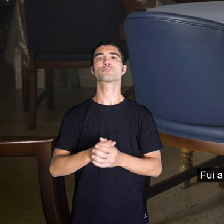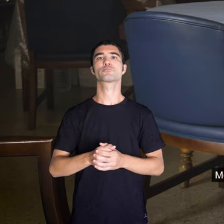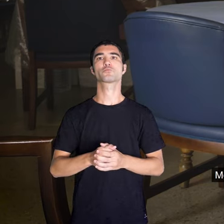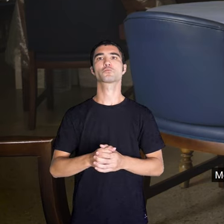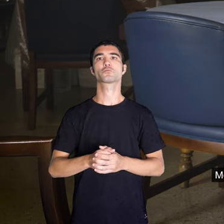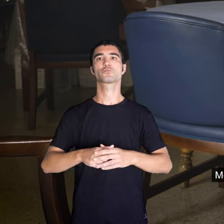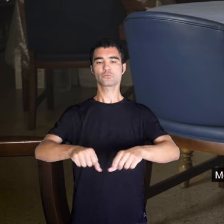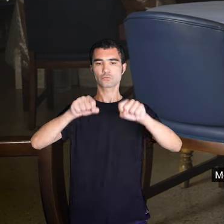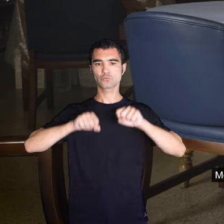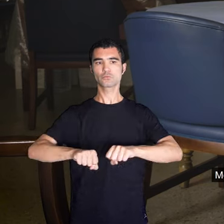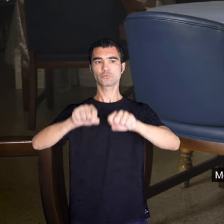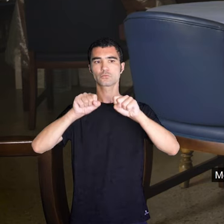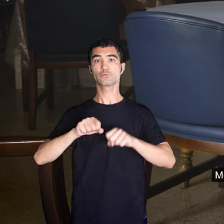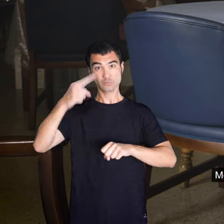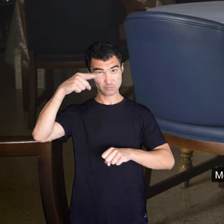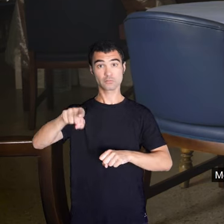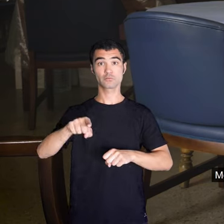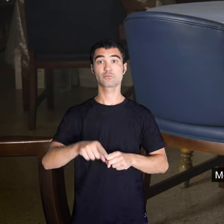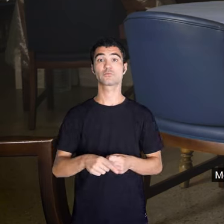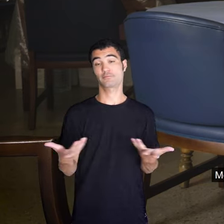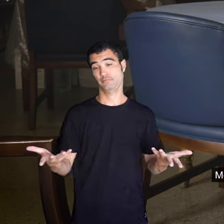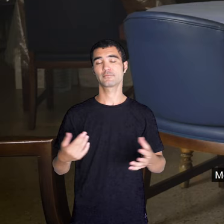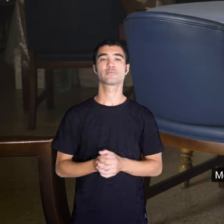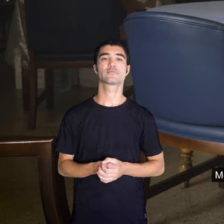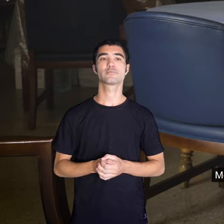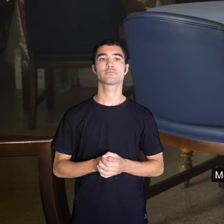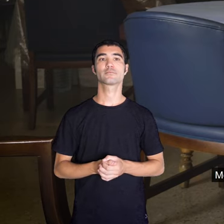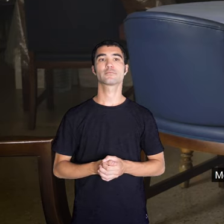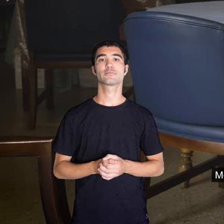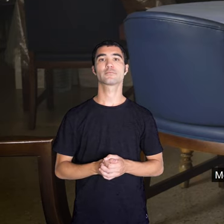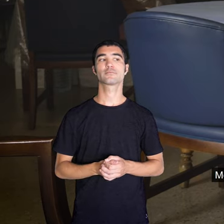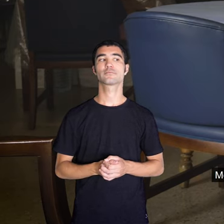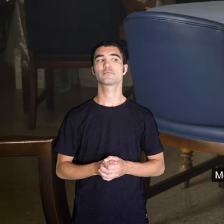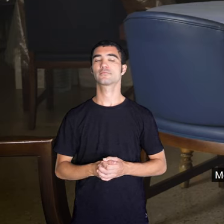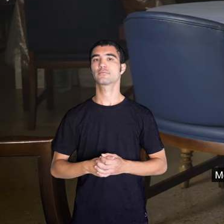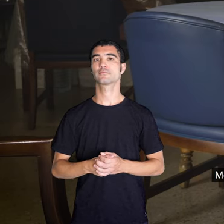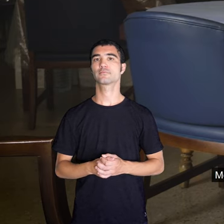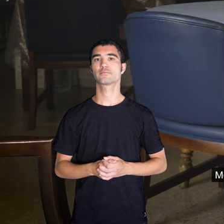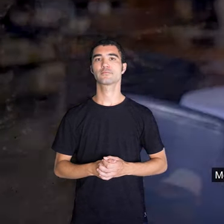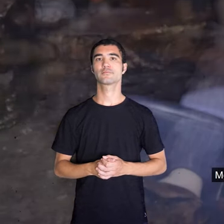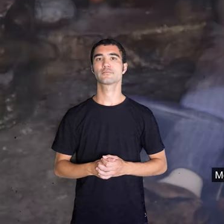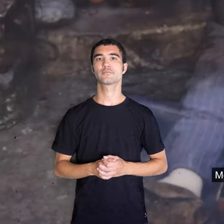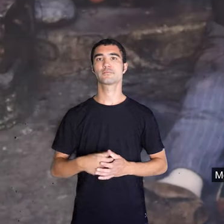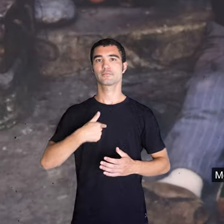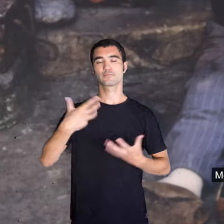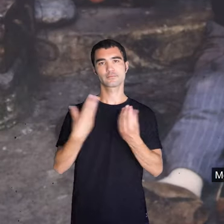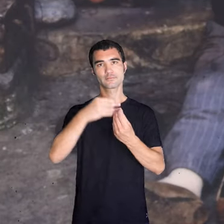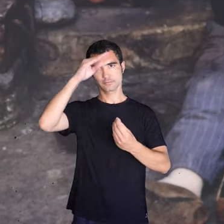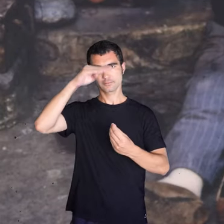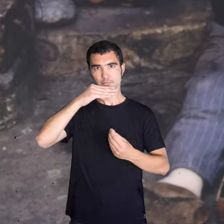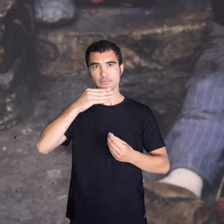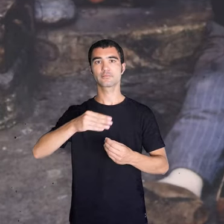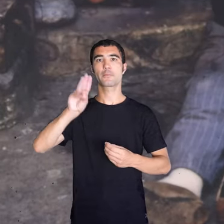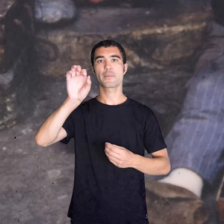un país de rens, que són rens. I no, entre a fugar amb mon pare,